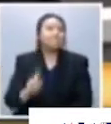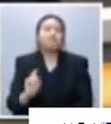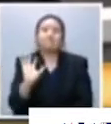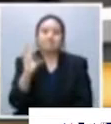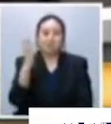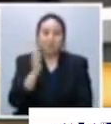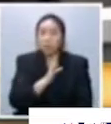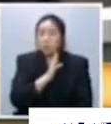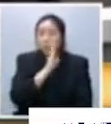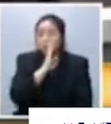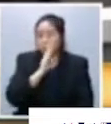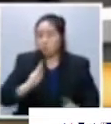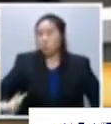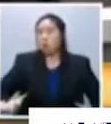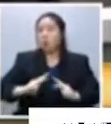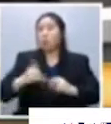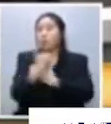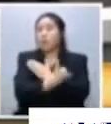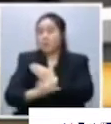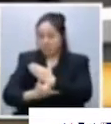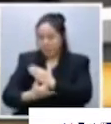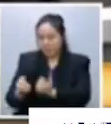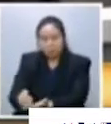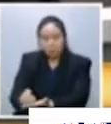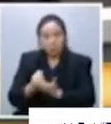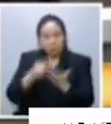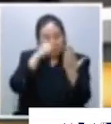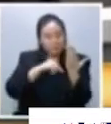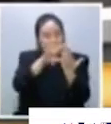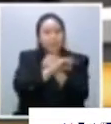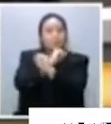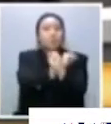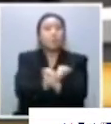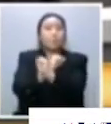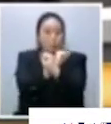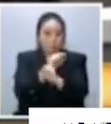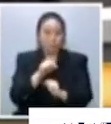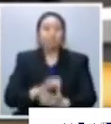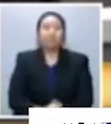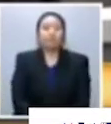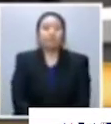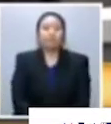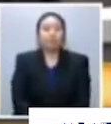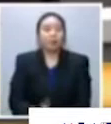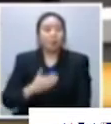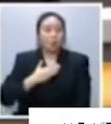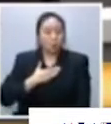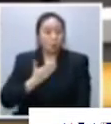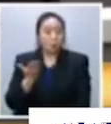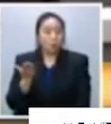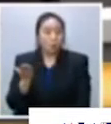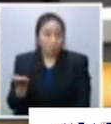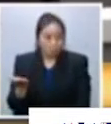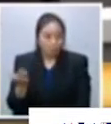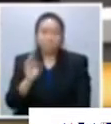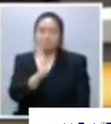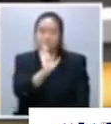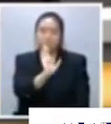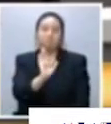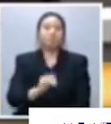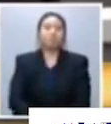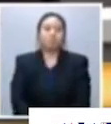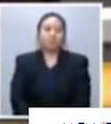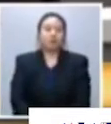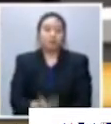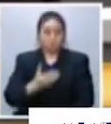คนกระทรวงต่างประเทศออกมาปกป้องประเทศชาติบ้านเมืองอย่างนี้นะครับผมจะไม่ขอให้โหวตด้วยครับในส่